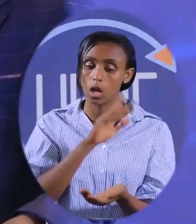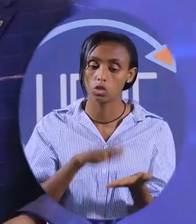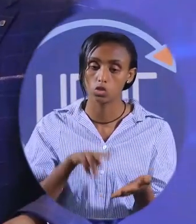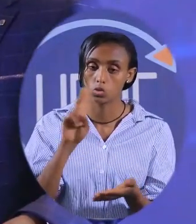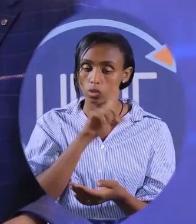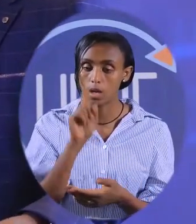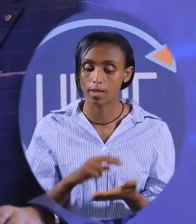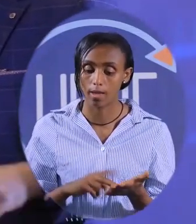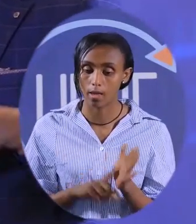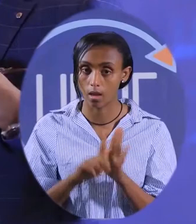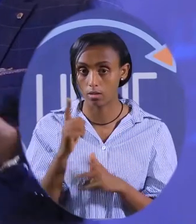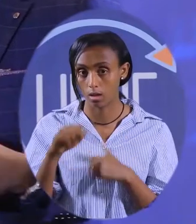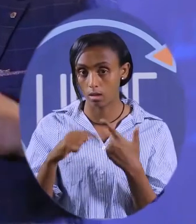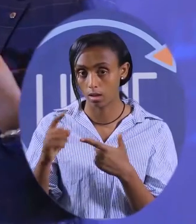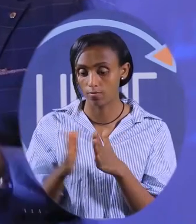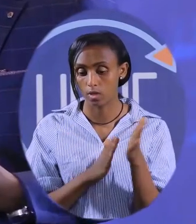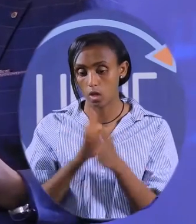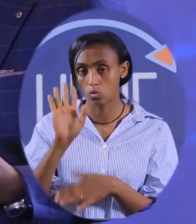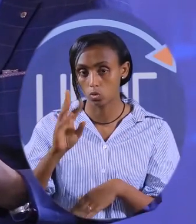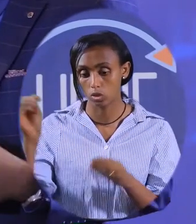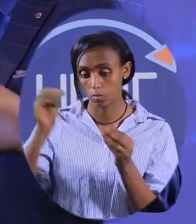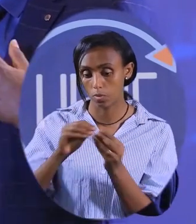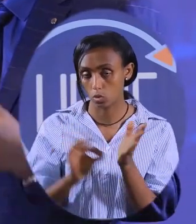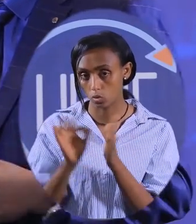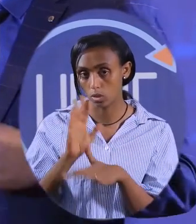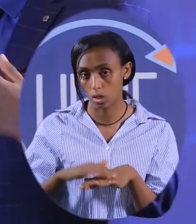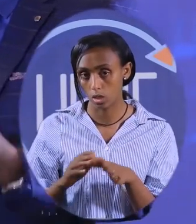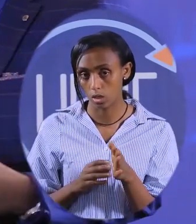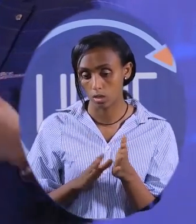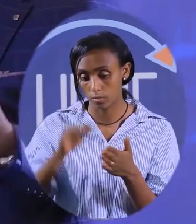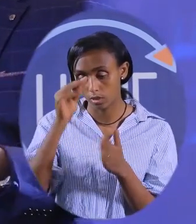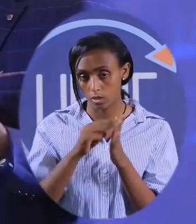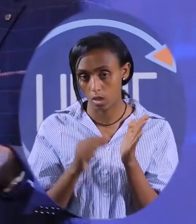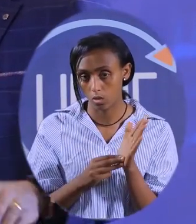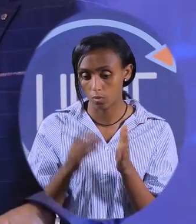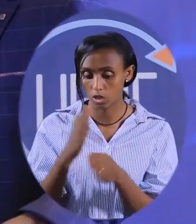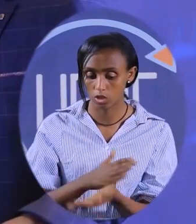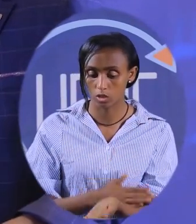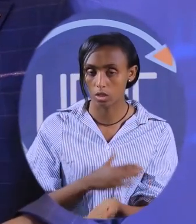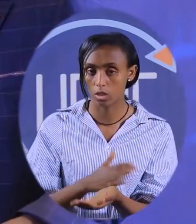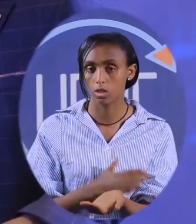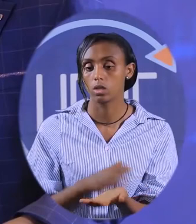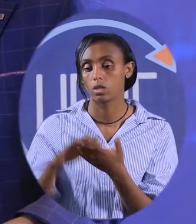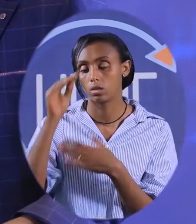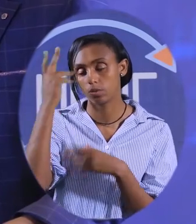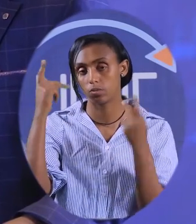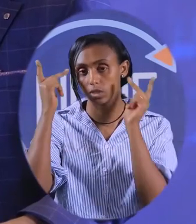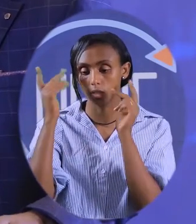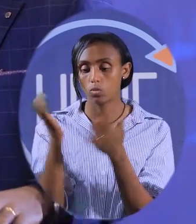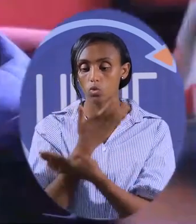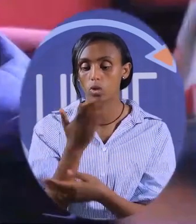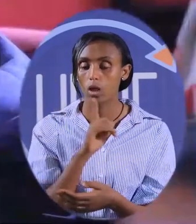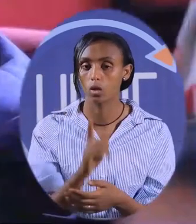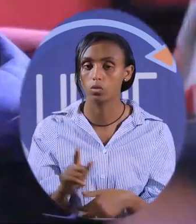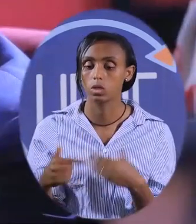ማለት ይያደገ ይሄዳል ፍላጎቱ በጨመረ ቁጥር ካሪኩለሙንም ያሻሻለ የትምህርት ሚኒስቴር የሚወስደው ነገር ነው